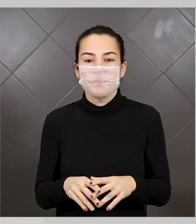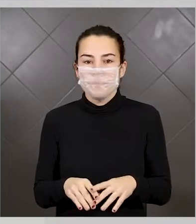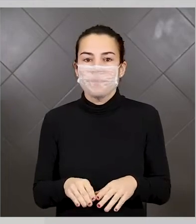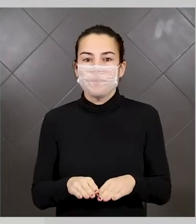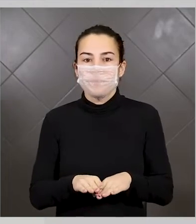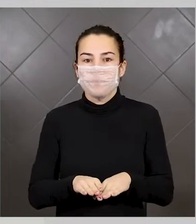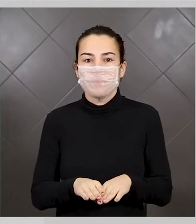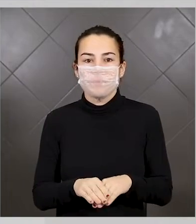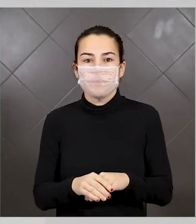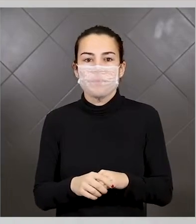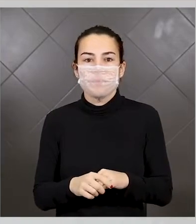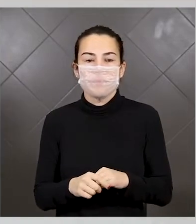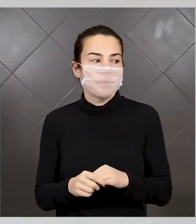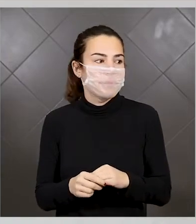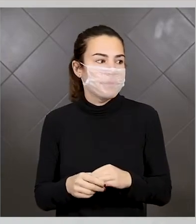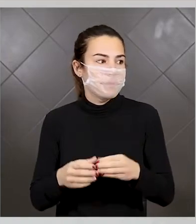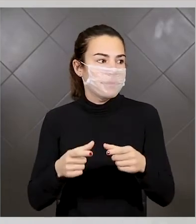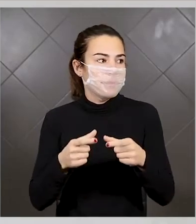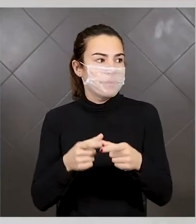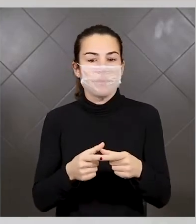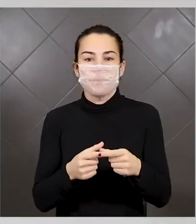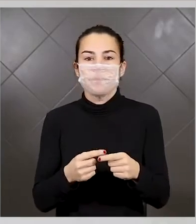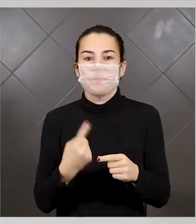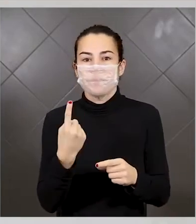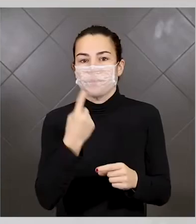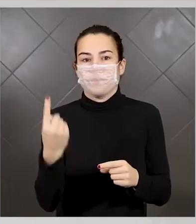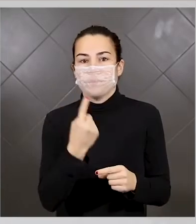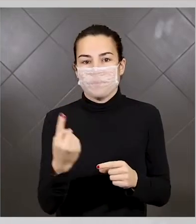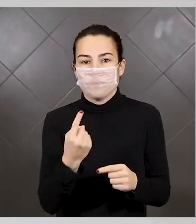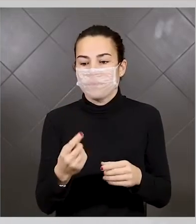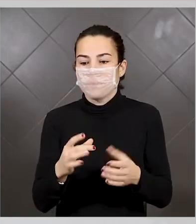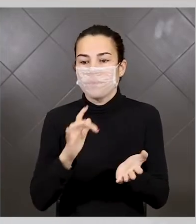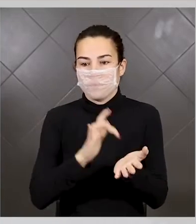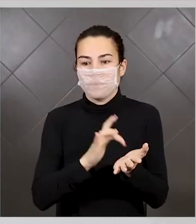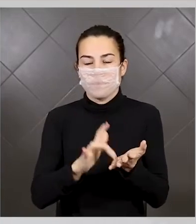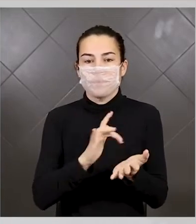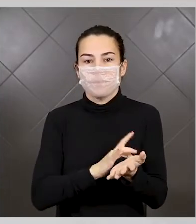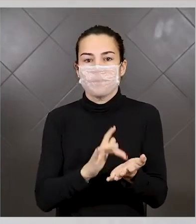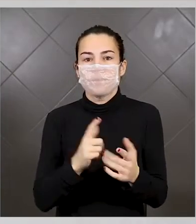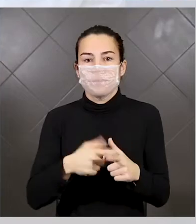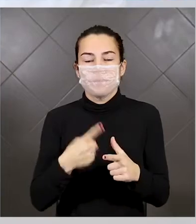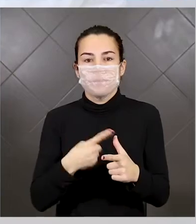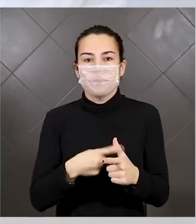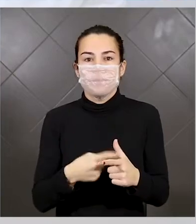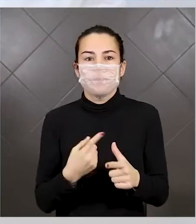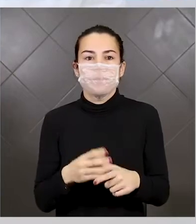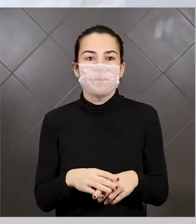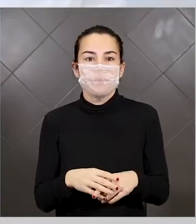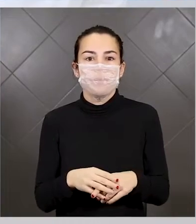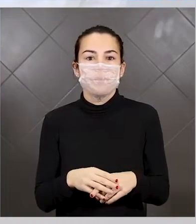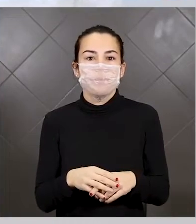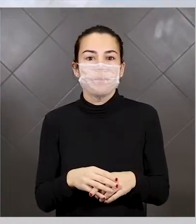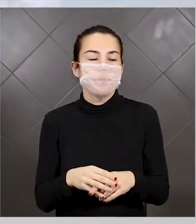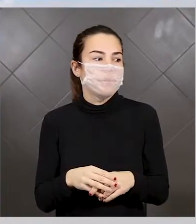Aquí tenim la coca de patata. Això és la versió individual i després per les festes de Nadal es fa una versió gran. I el que fan és